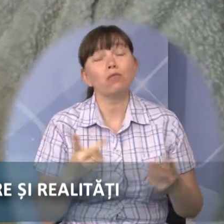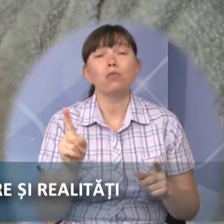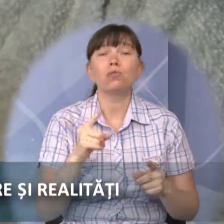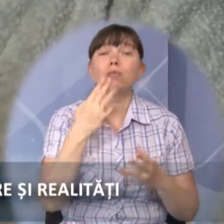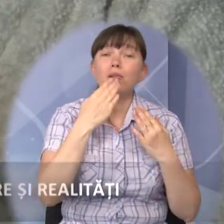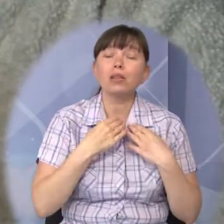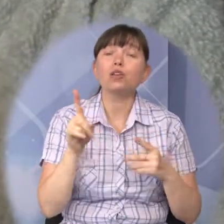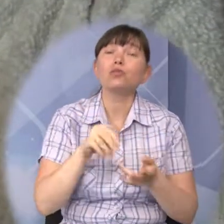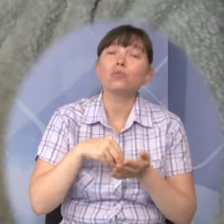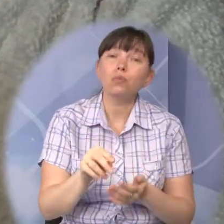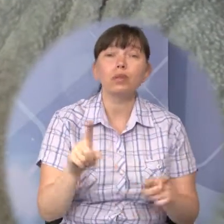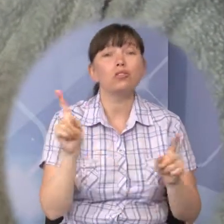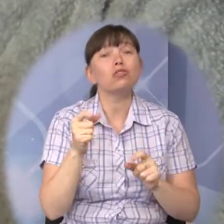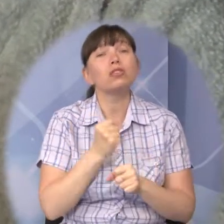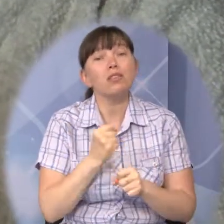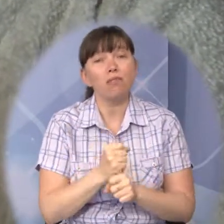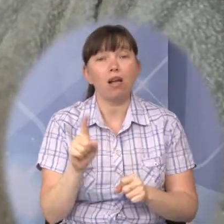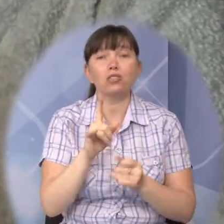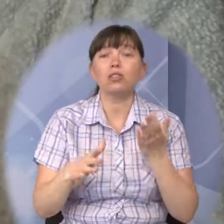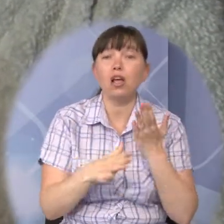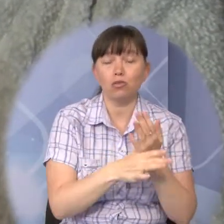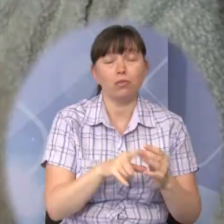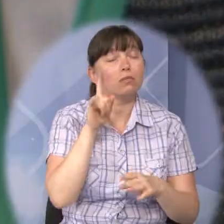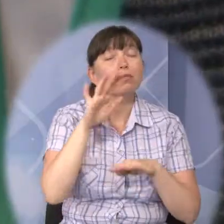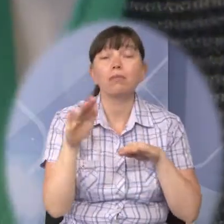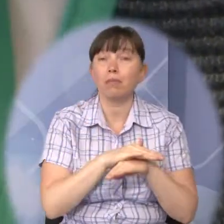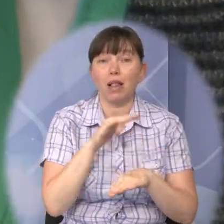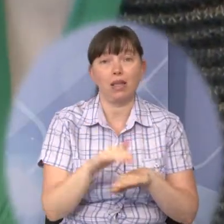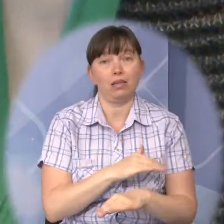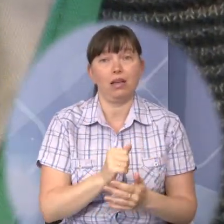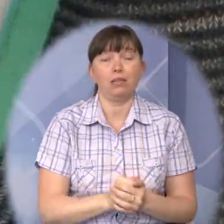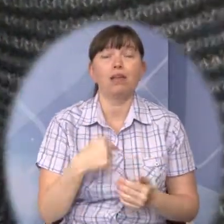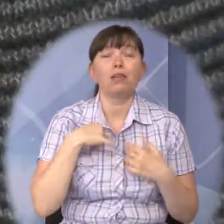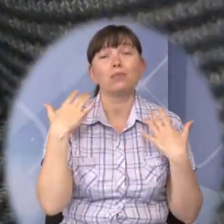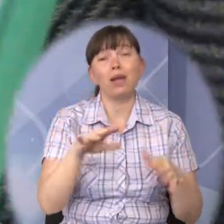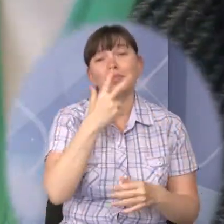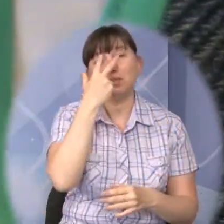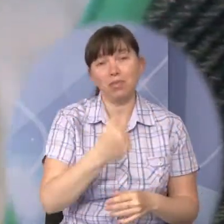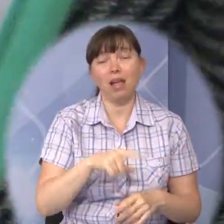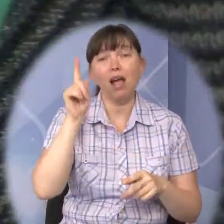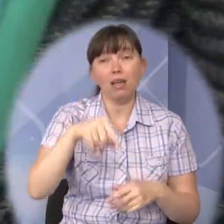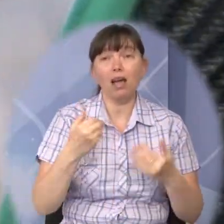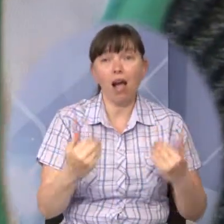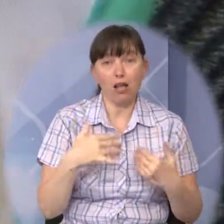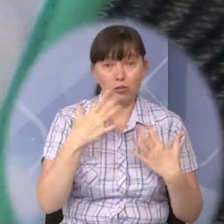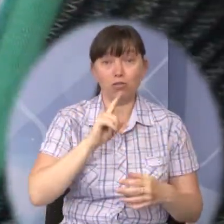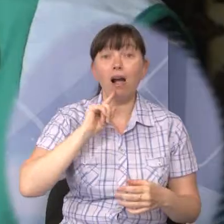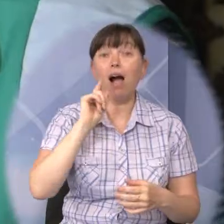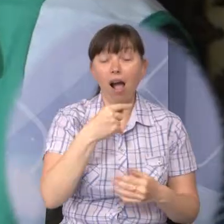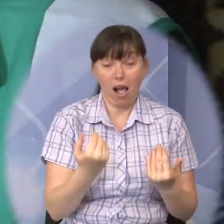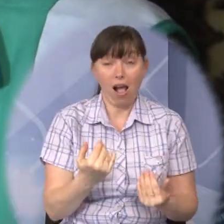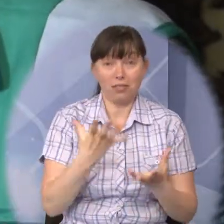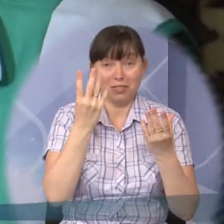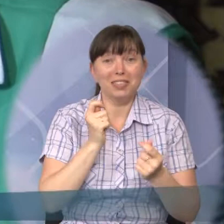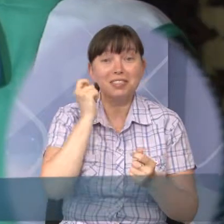am nevoie, mă întreab ce să-mi cumpere, ce să facă, ce e maladeaț. Deja eu m-am deprins, am chiar astăzi, împlinim un an